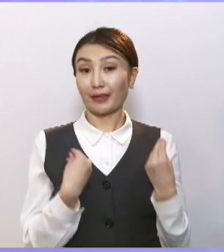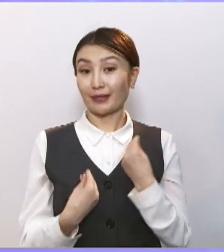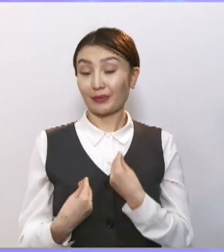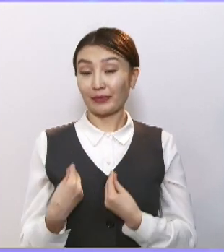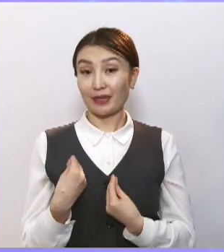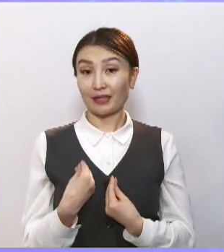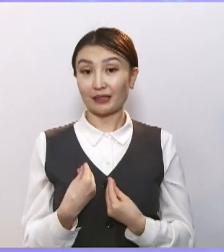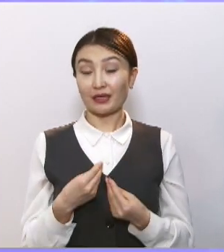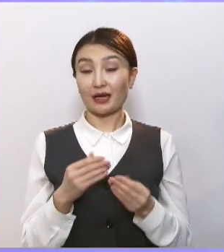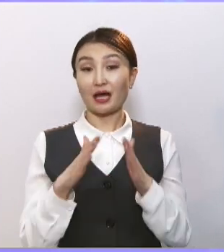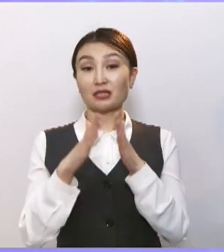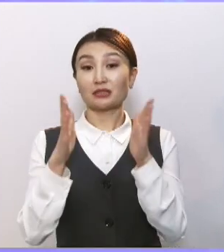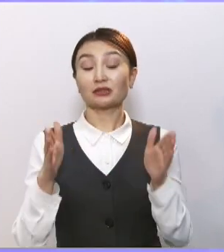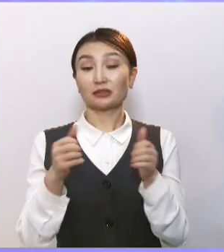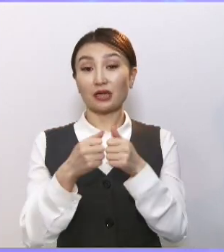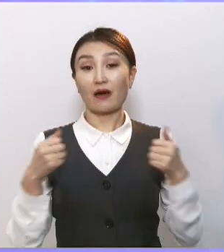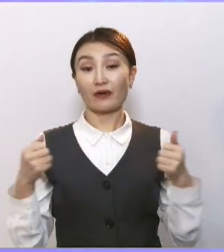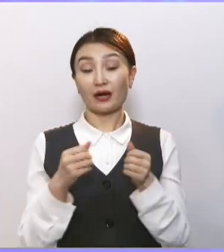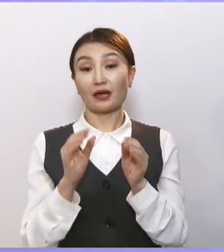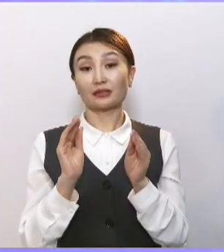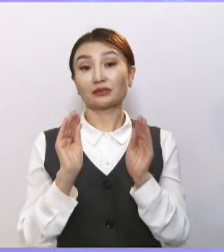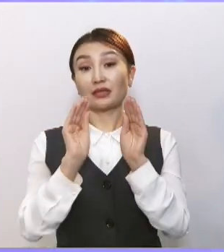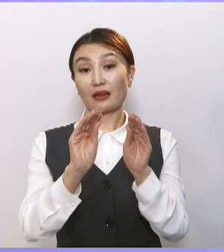Кийимдерди шкафка салам.